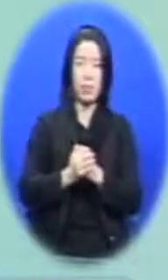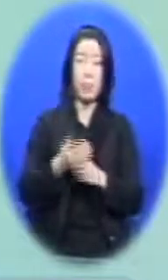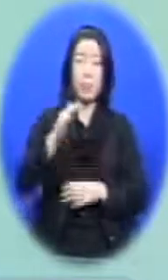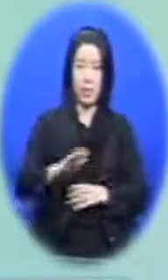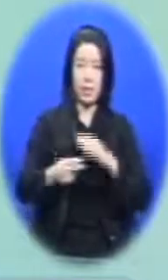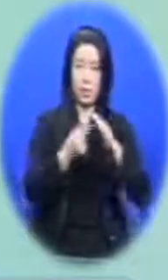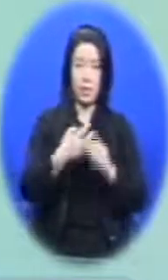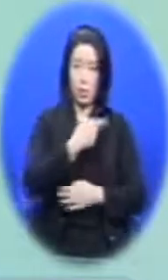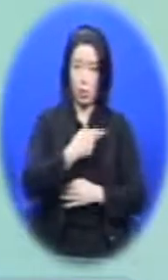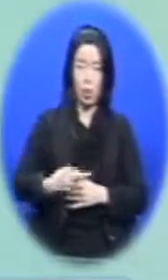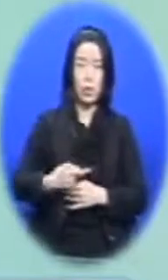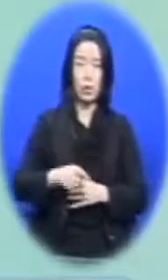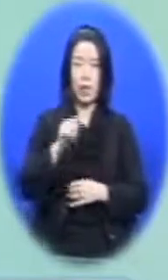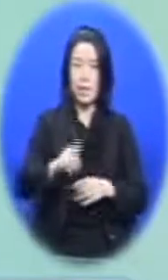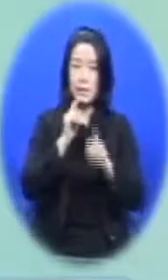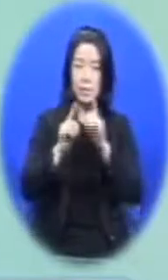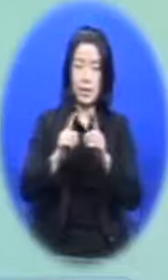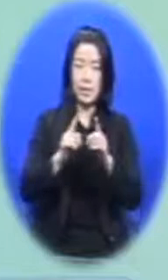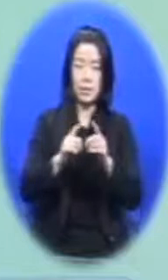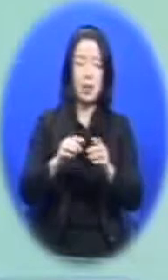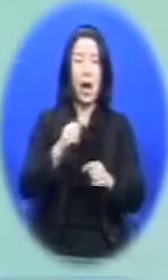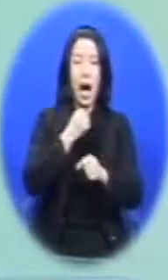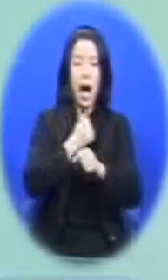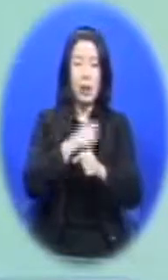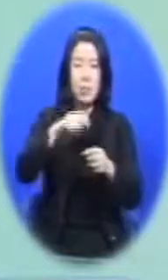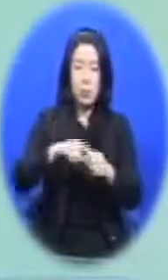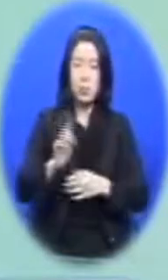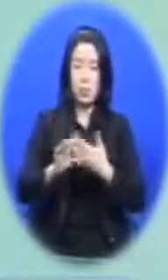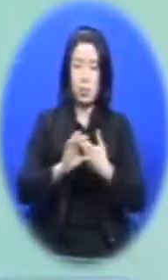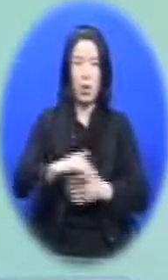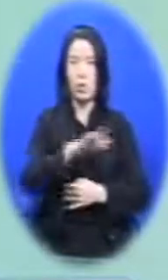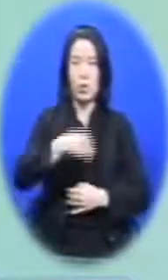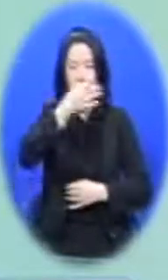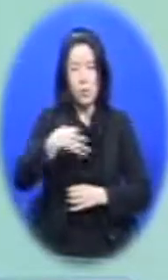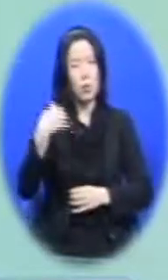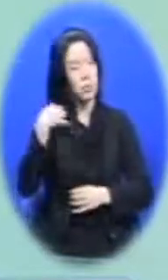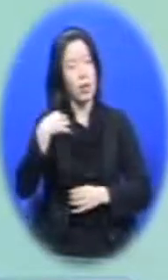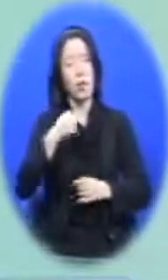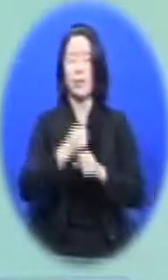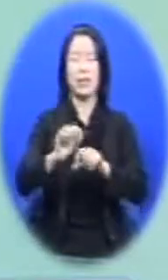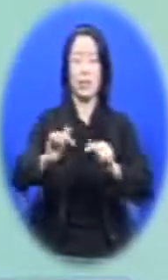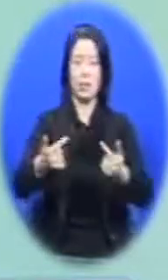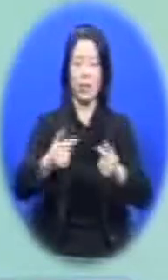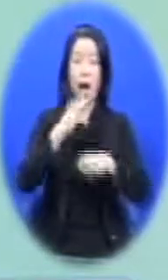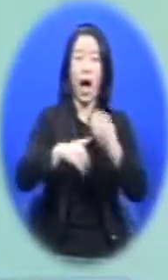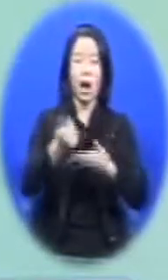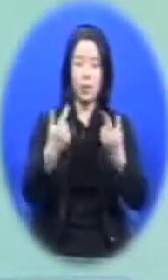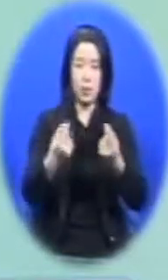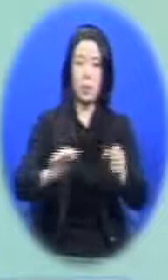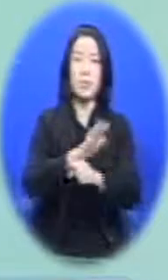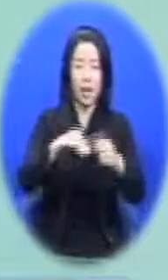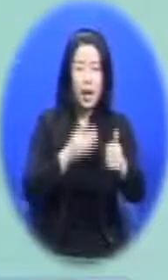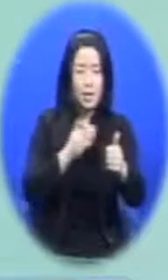그러나 요한사도가 이 말씀을 하려는 의도는 우리를 힘들게 하고 부담스럽게 하려는 것, 하나님처럼